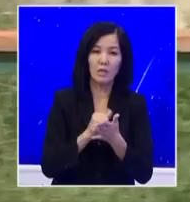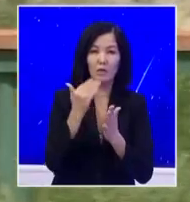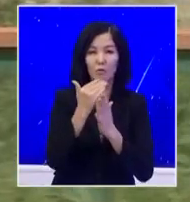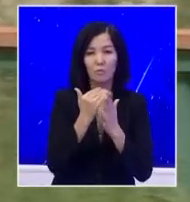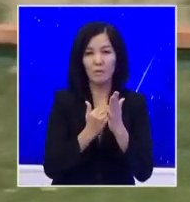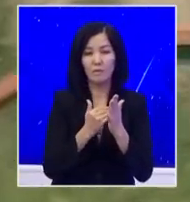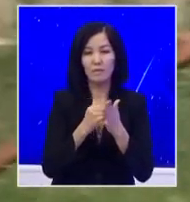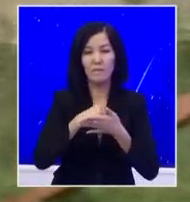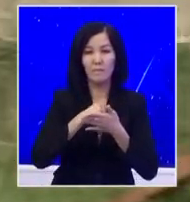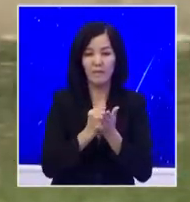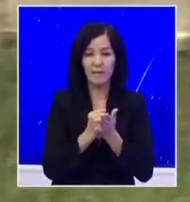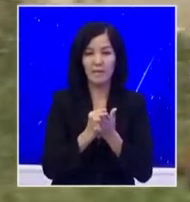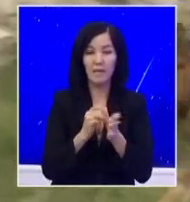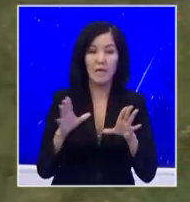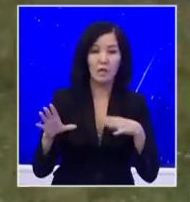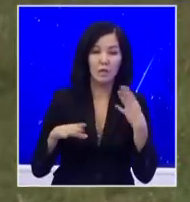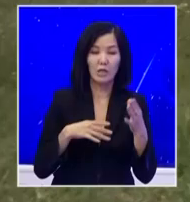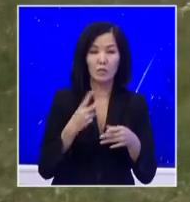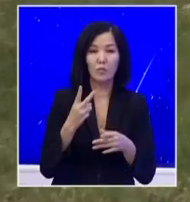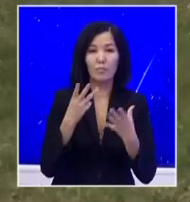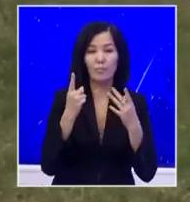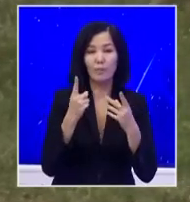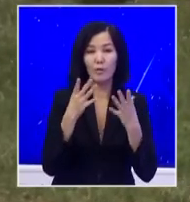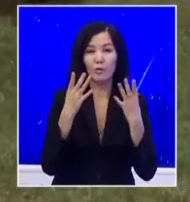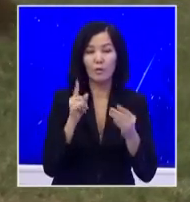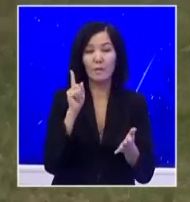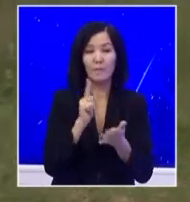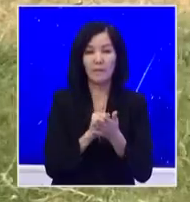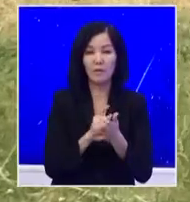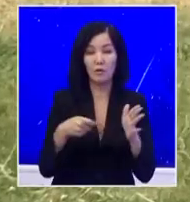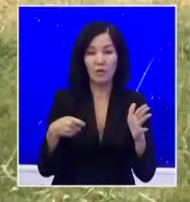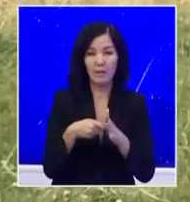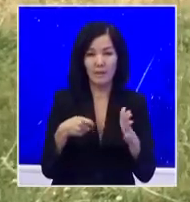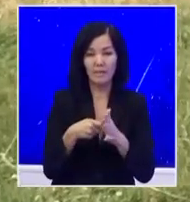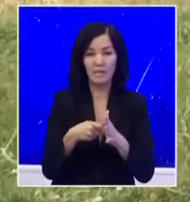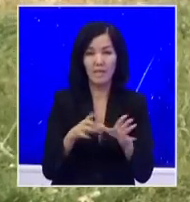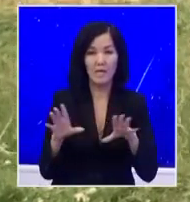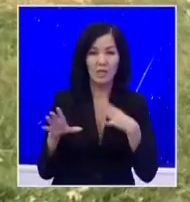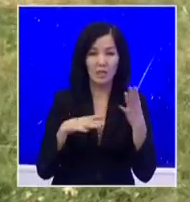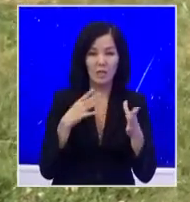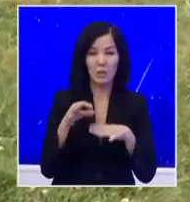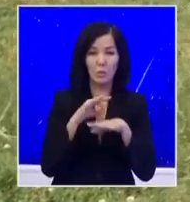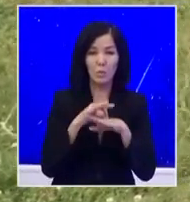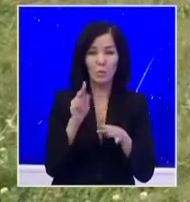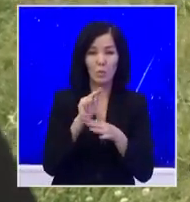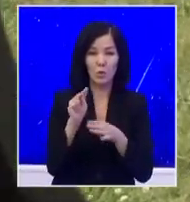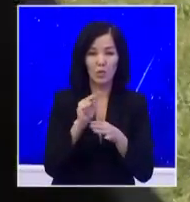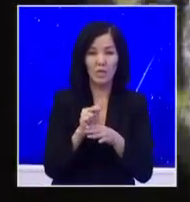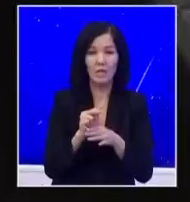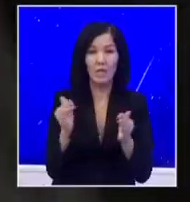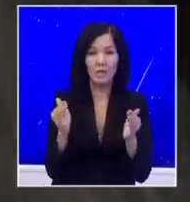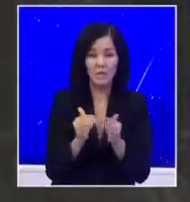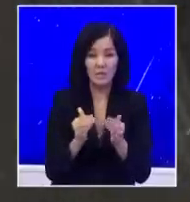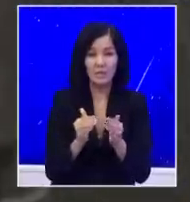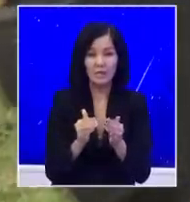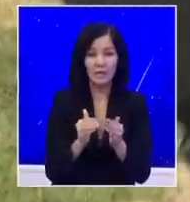бекітілген. Сол бойынша жаттығады. Екі уақыт тамақтанып, міндетті түрде арнайы жаттығудан өтеді. Дені мұнда күшік кезінде келген.